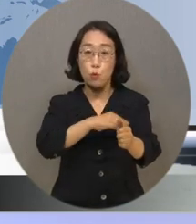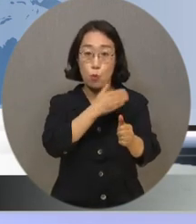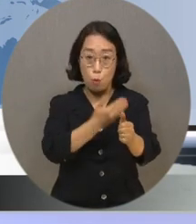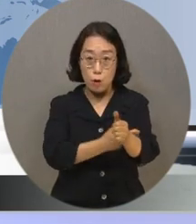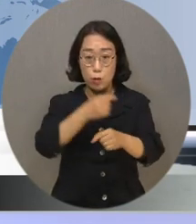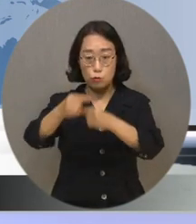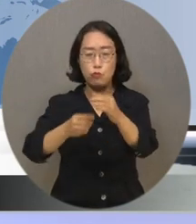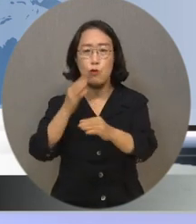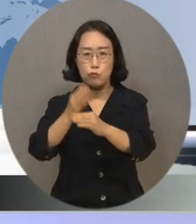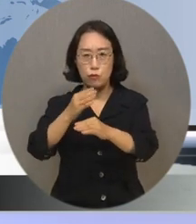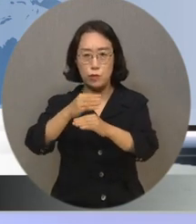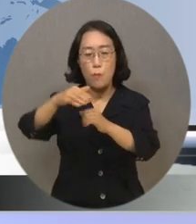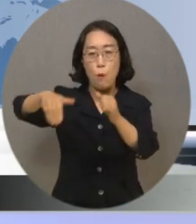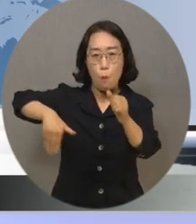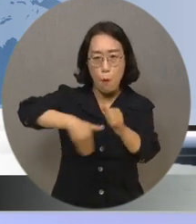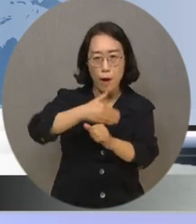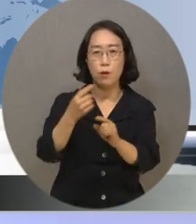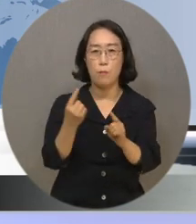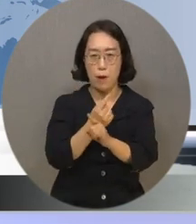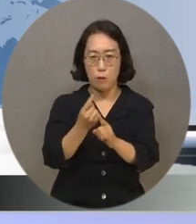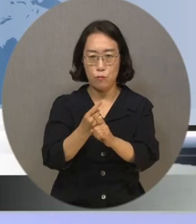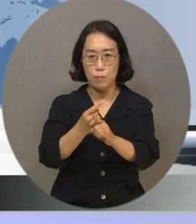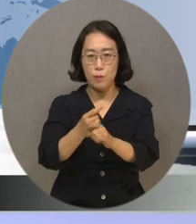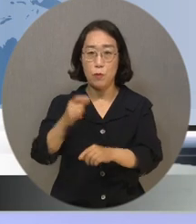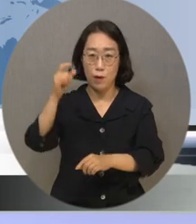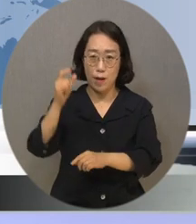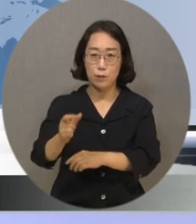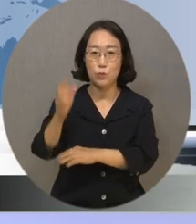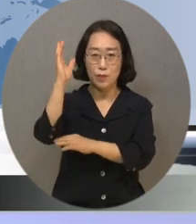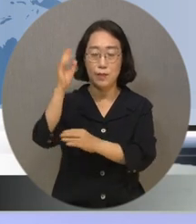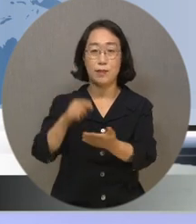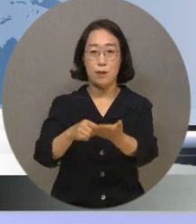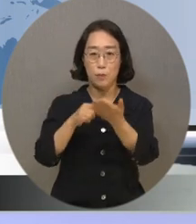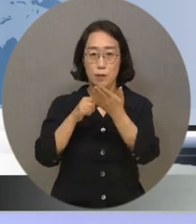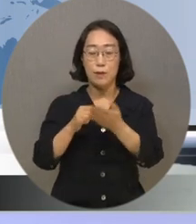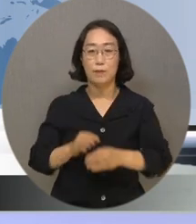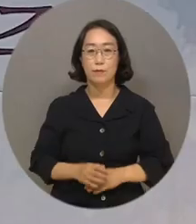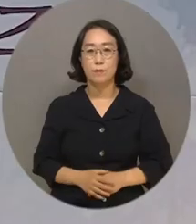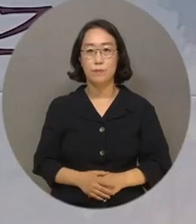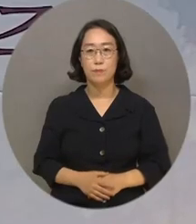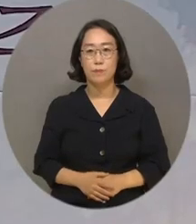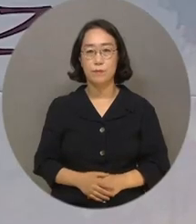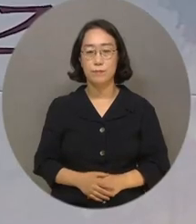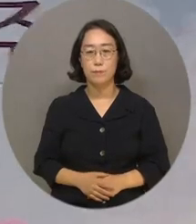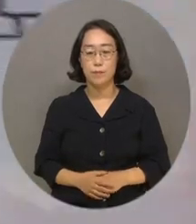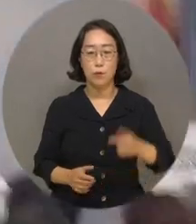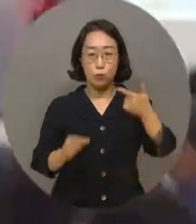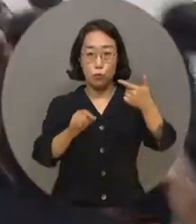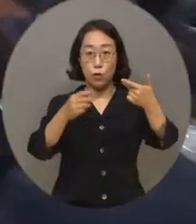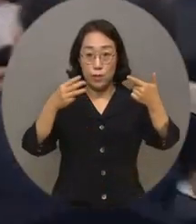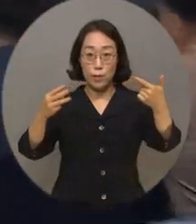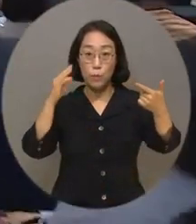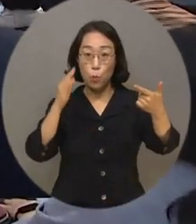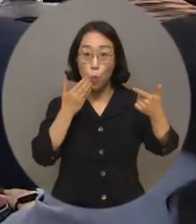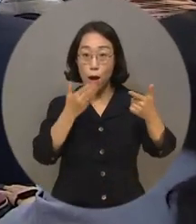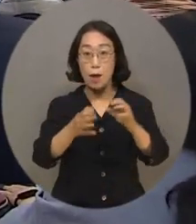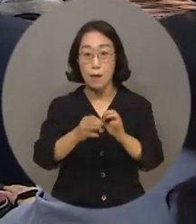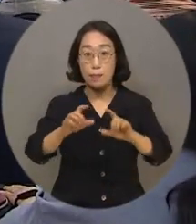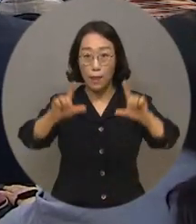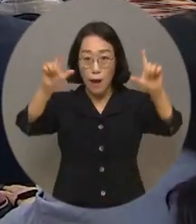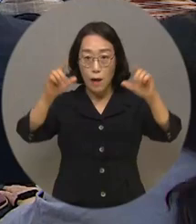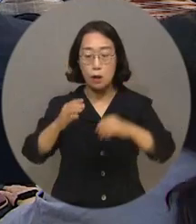중심의 농교육 환경 마련이 강조됐는데요. 최유라 기자입니다. 6월 3일 농아인의 날은